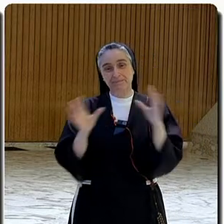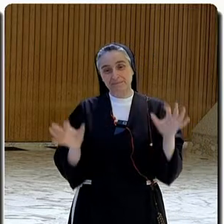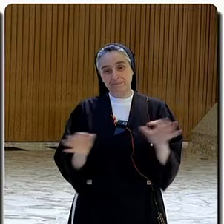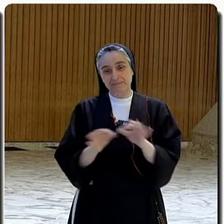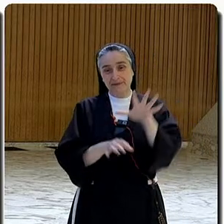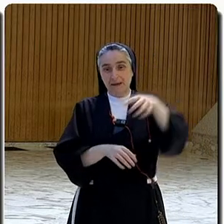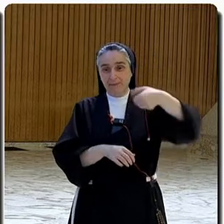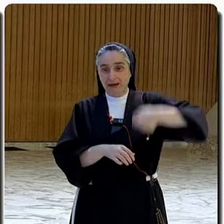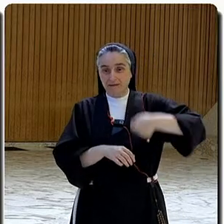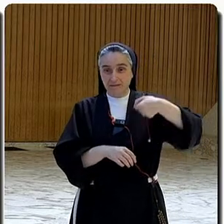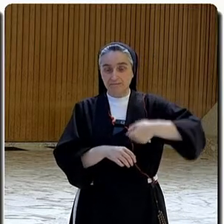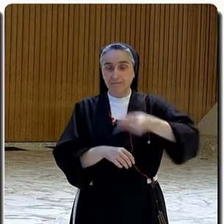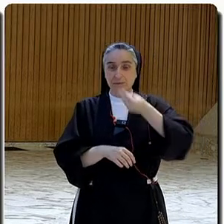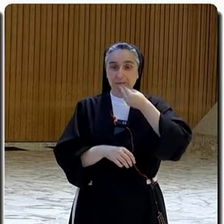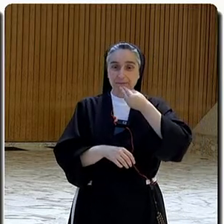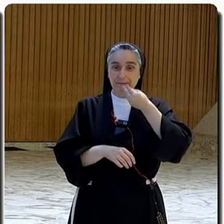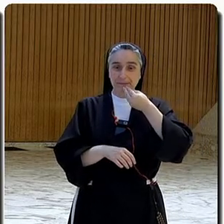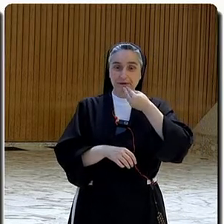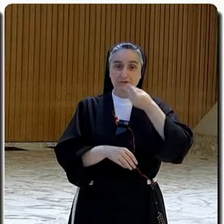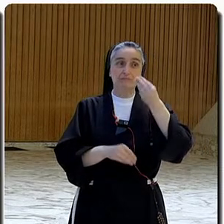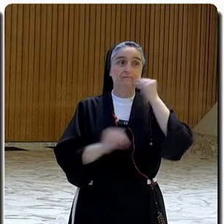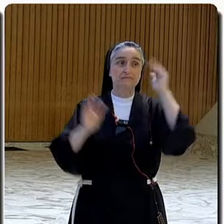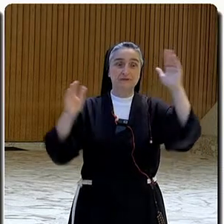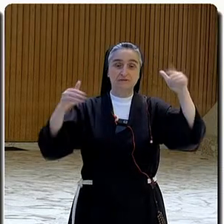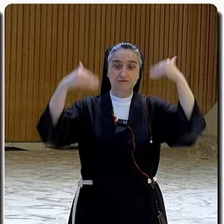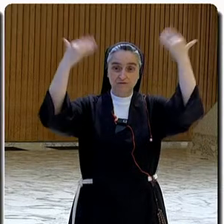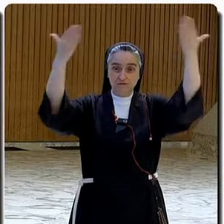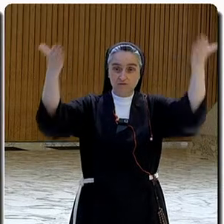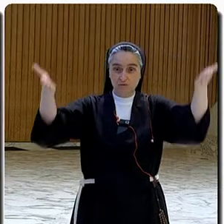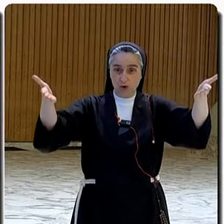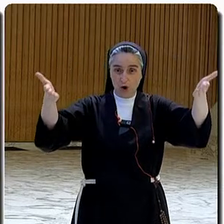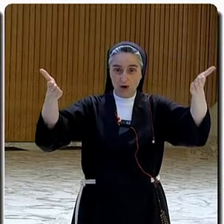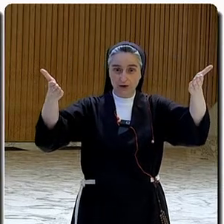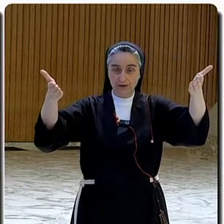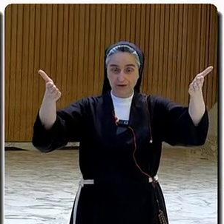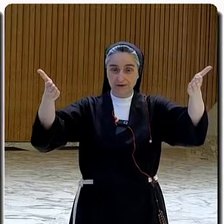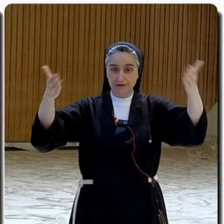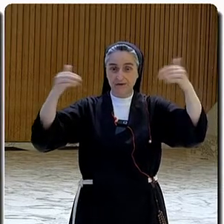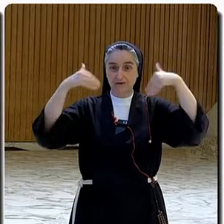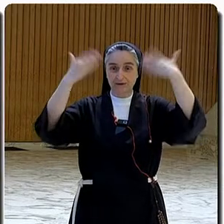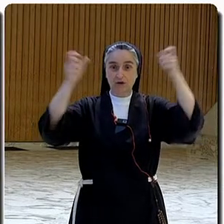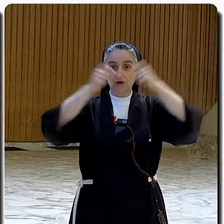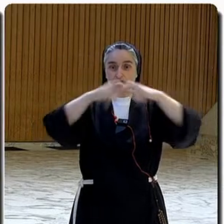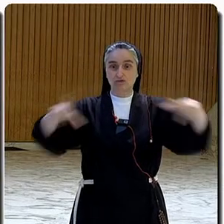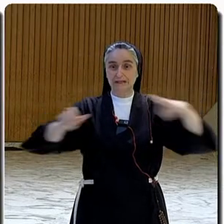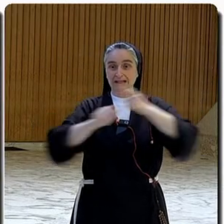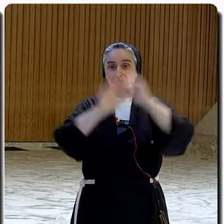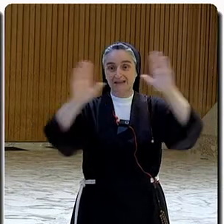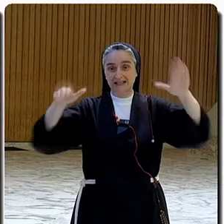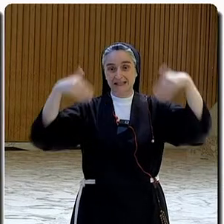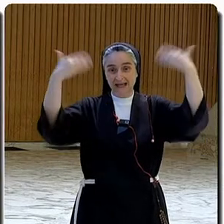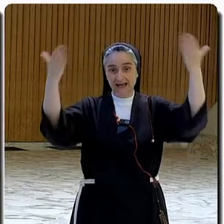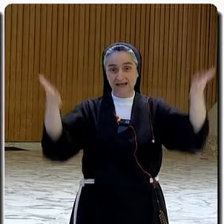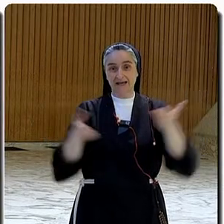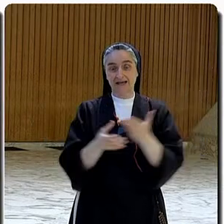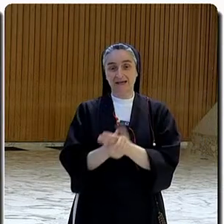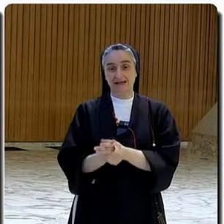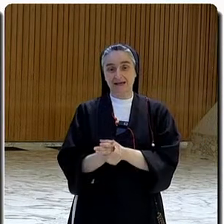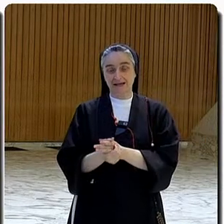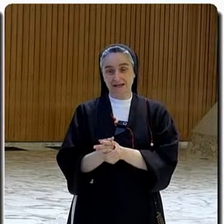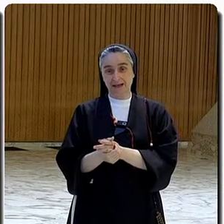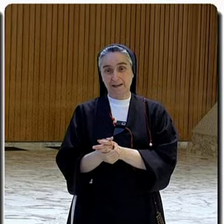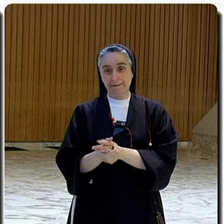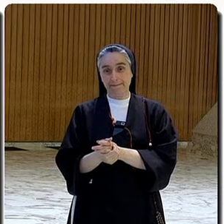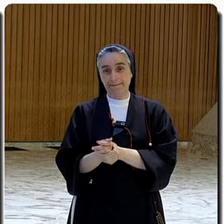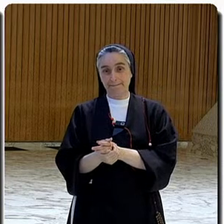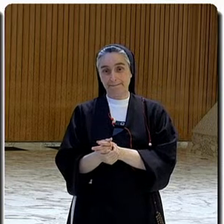il box lunch, a consumarlo all'esterno della Città del Vaticano, quindi dovreste uscire